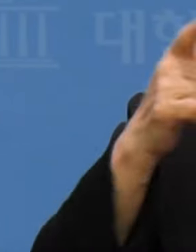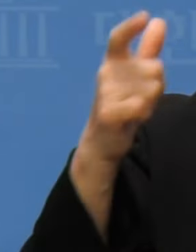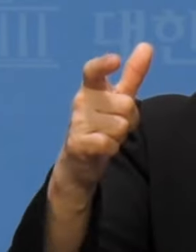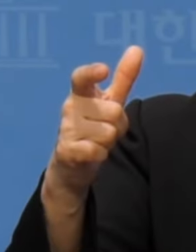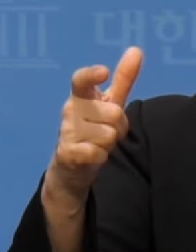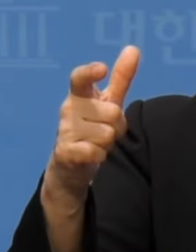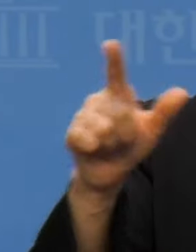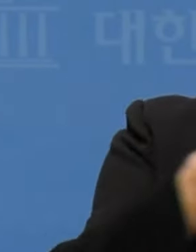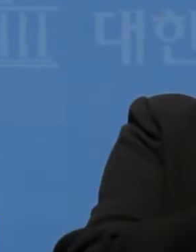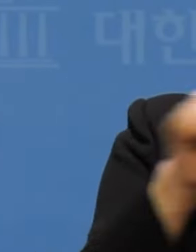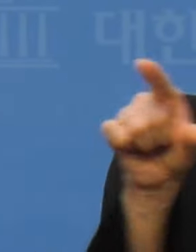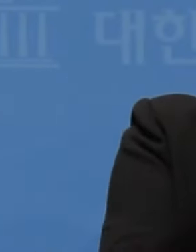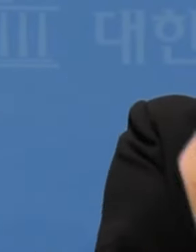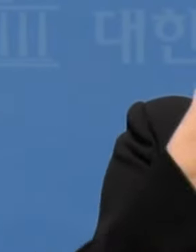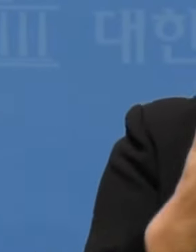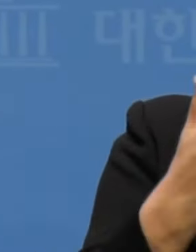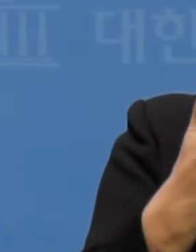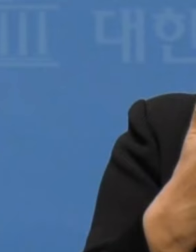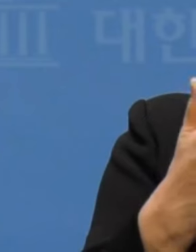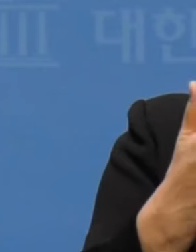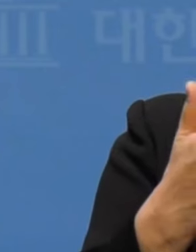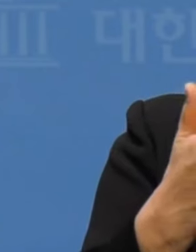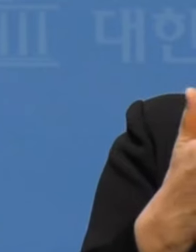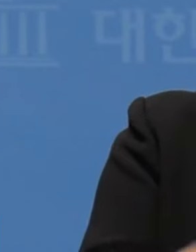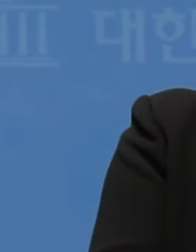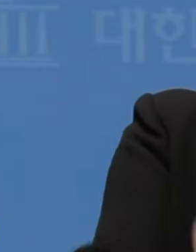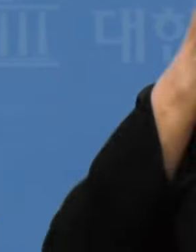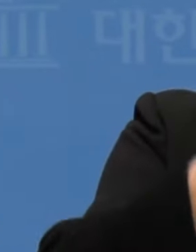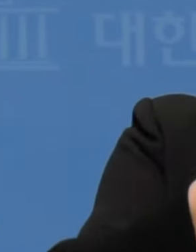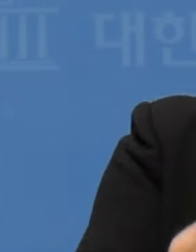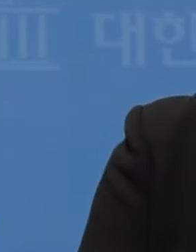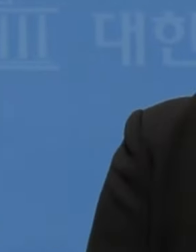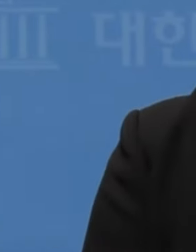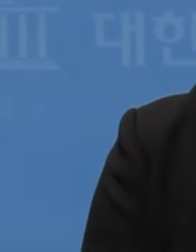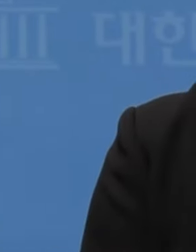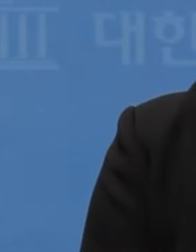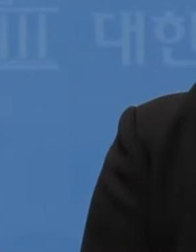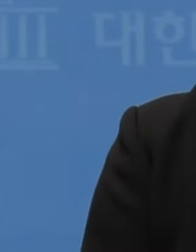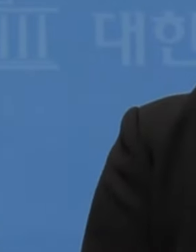용산구를 가장 신뢰할 수 있는 도시로 만들겠습니다.